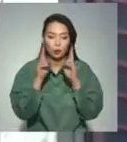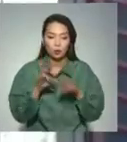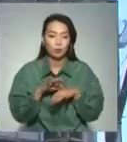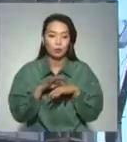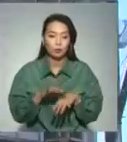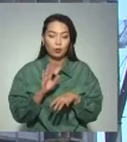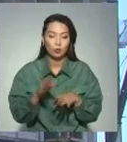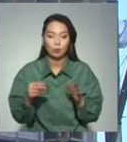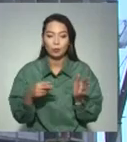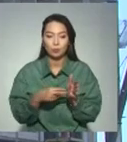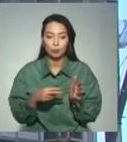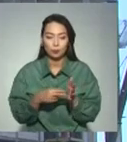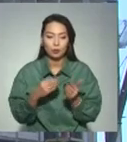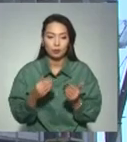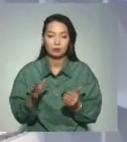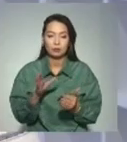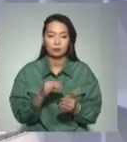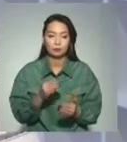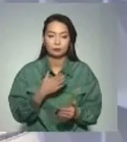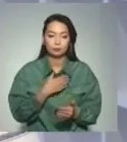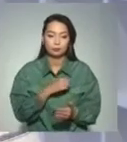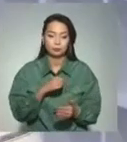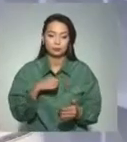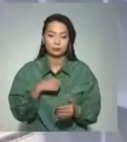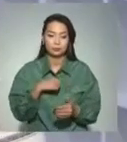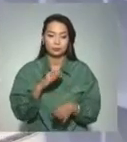отырамыз, бірақ баға бізге тәуелді емес дейді.